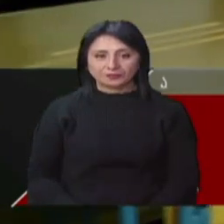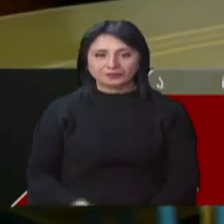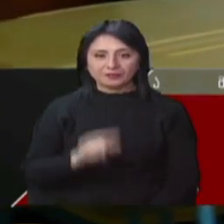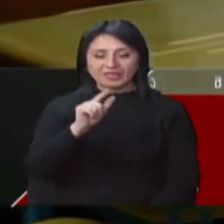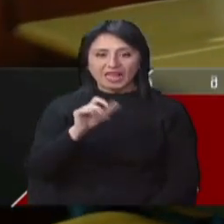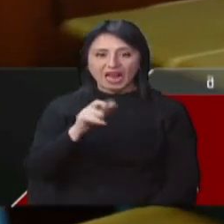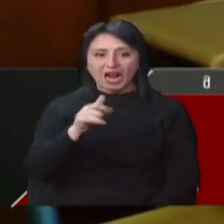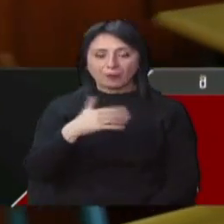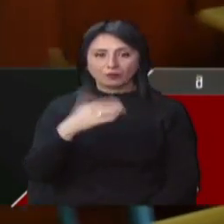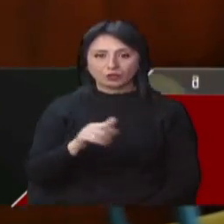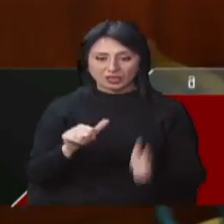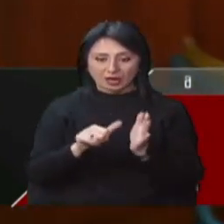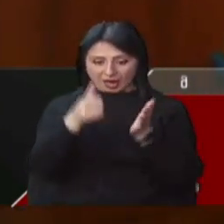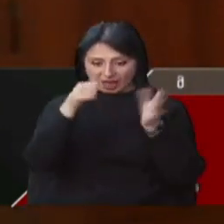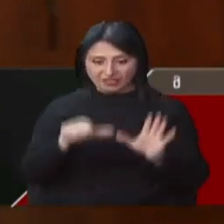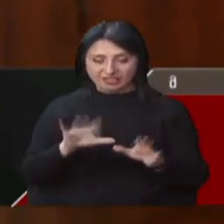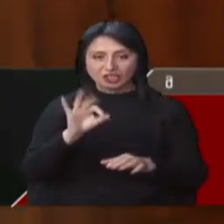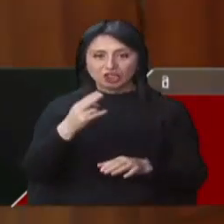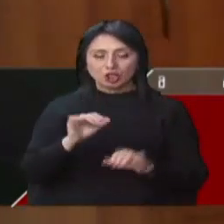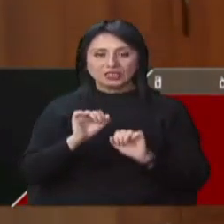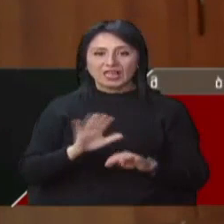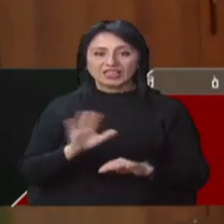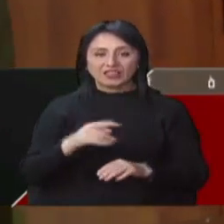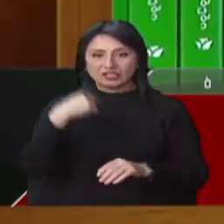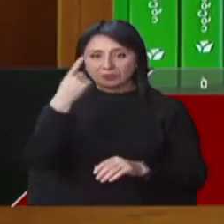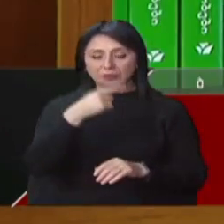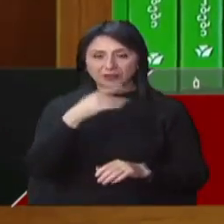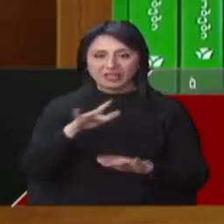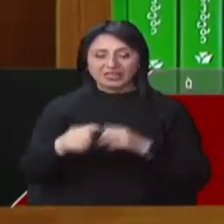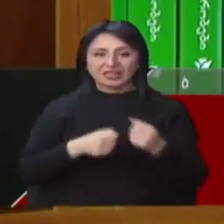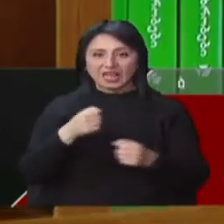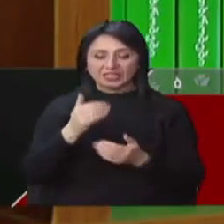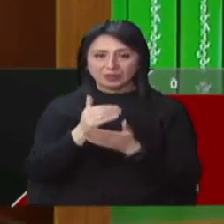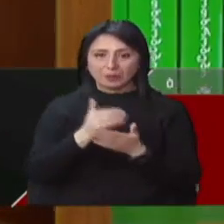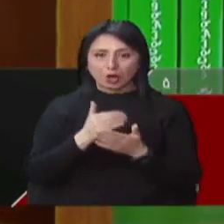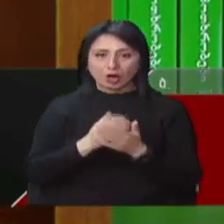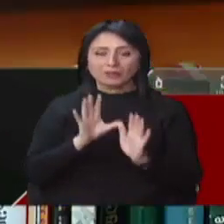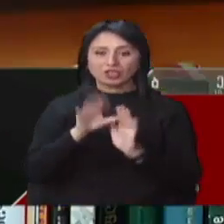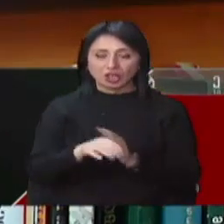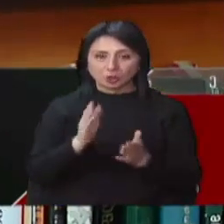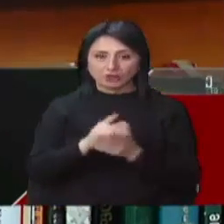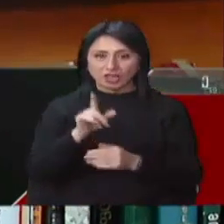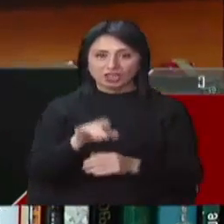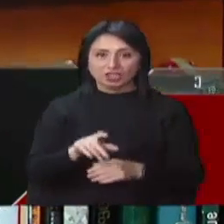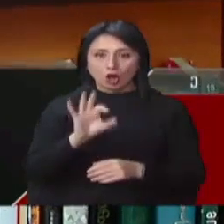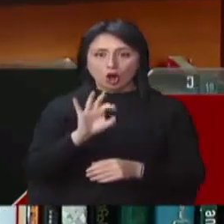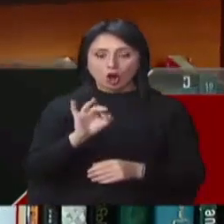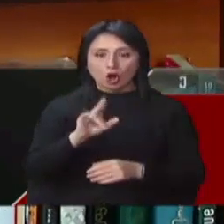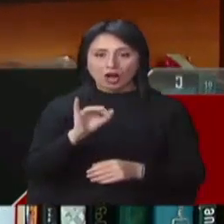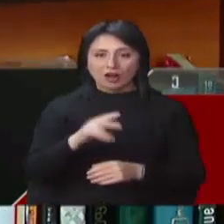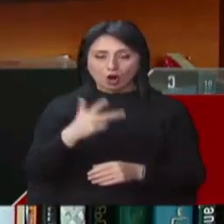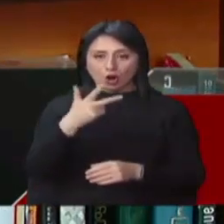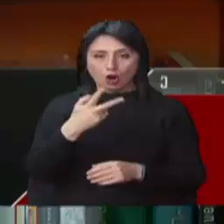რომ თეა გაბროშვილი უკვე მე6 თვეა სოციალურად დაუცველი პირების დასაქმების პროგრამაშია ჩართული. ის ოქროყანაში